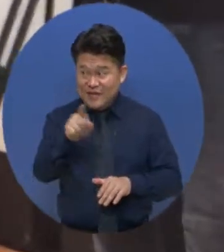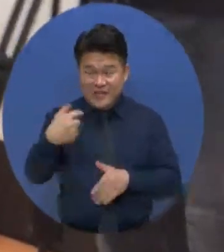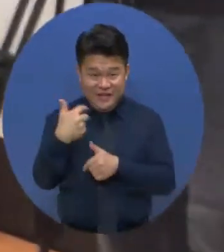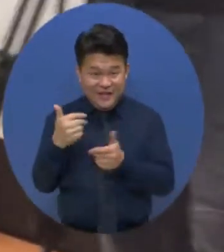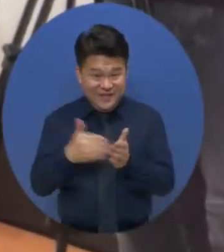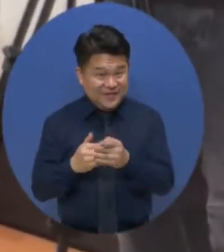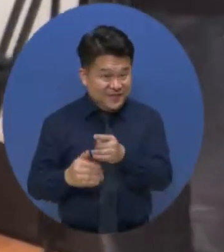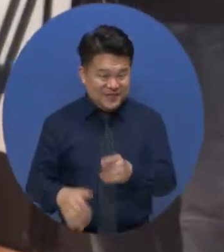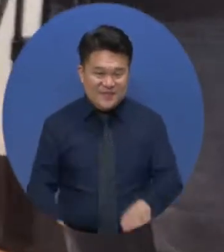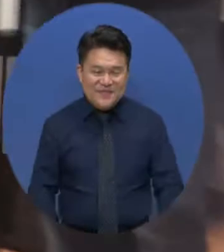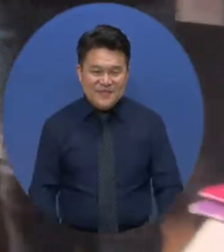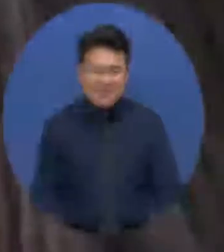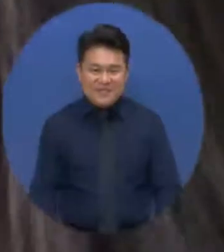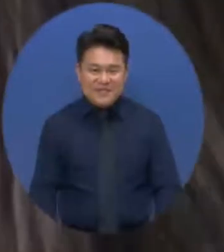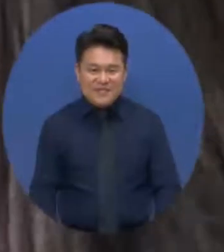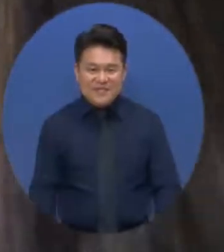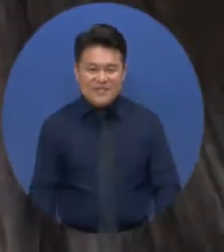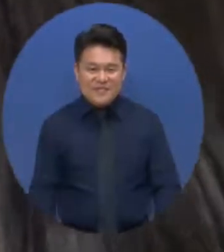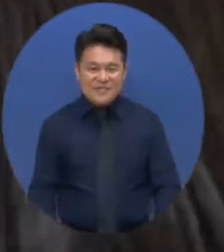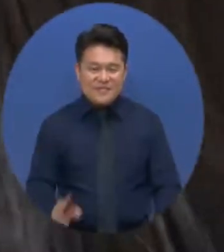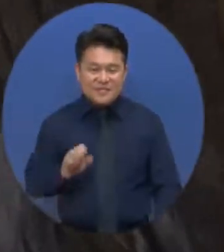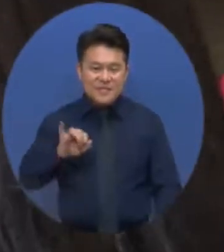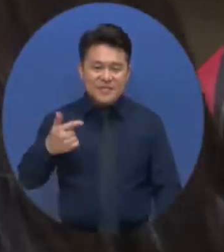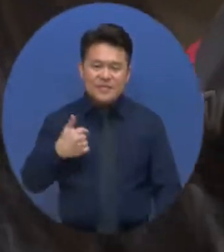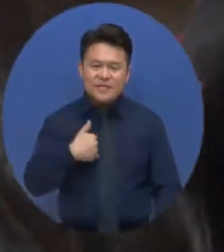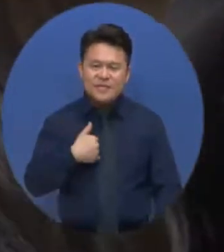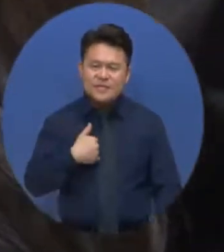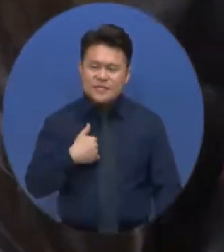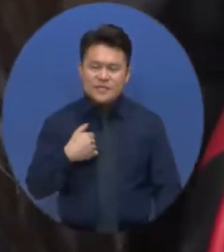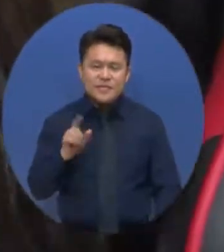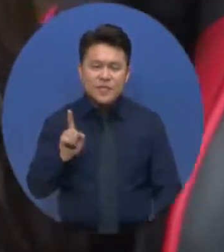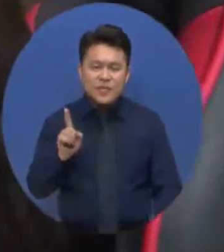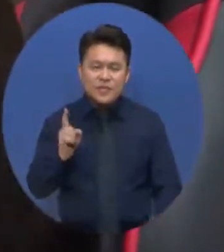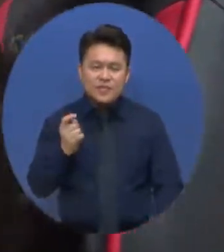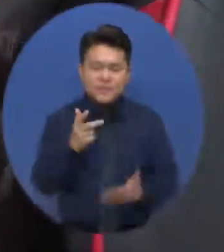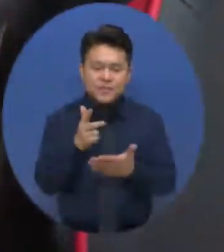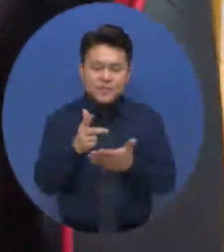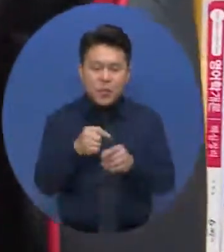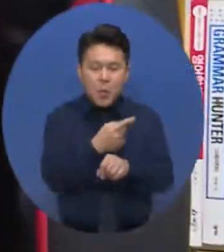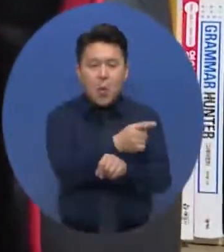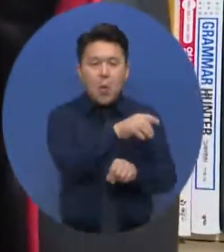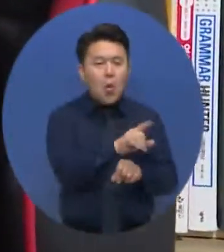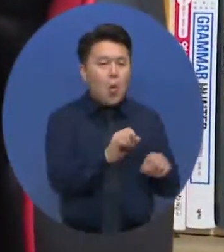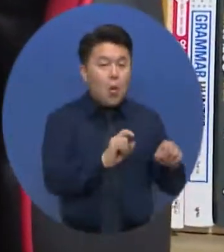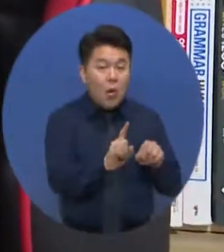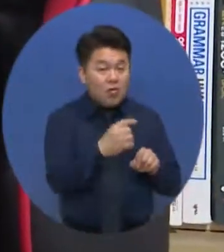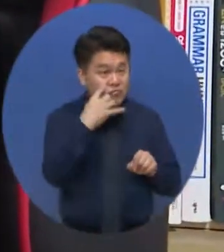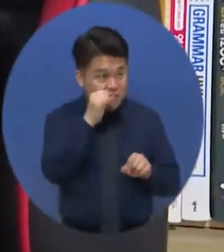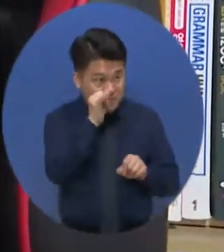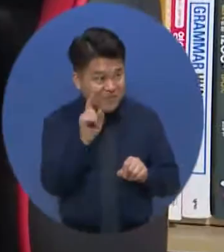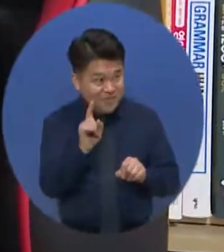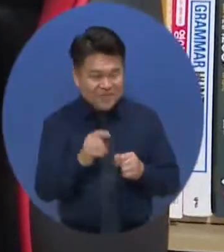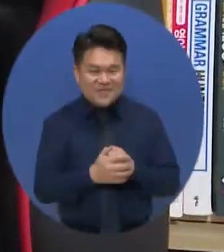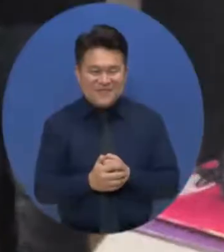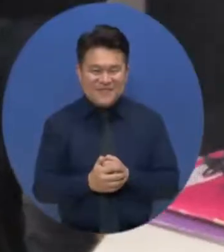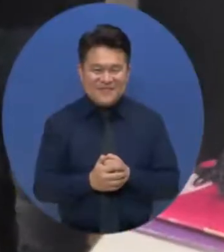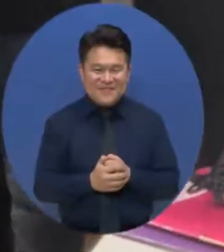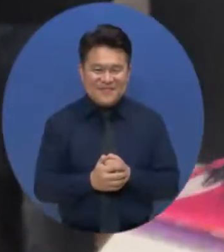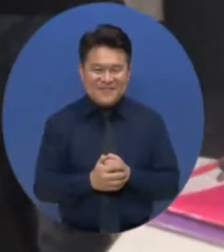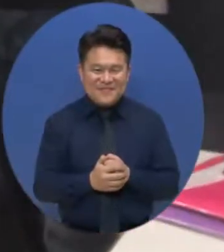잘 담아주셨거든요. 미진이란 사람은 도대체 카메라 밖에서 뭐 하는 걸까? 이렇게 궁금하신